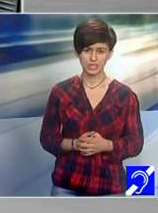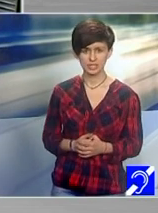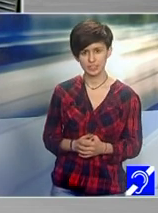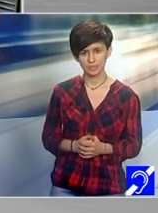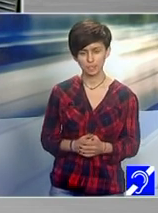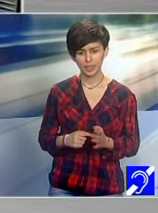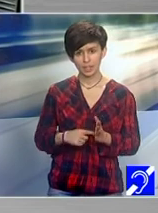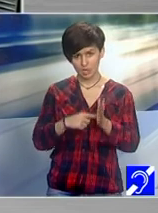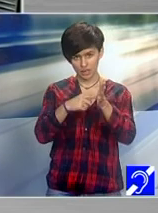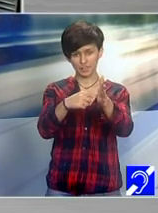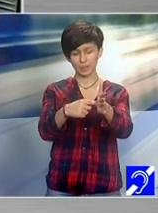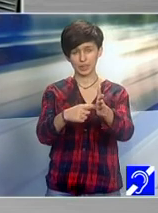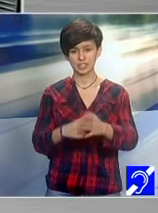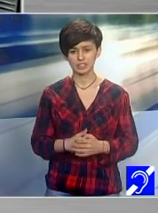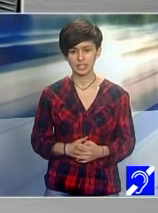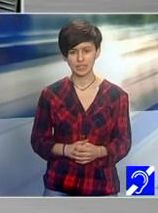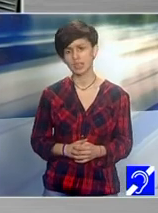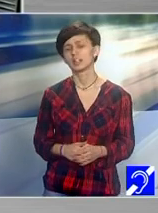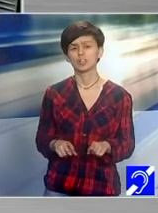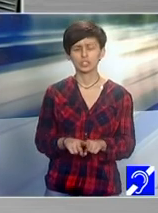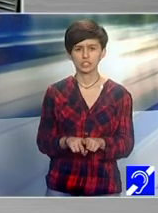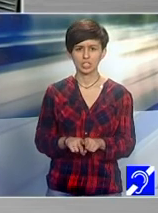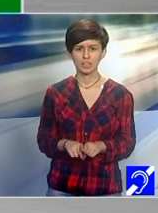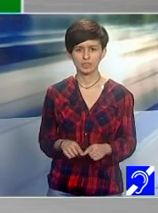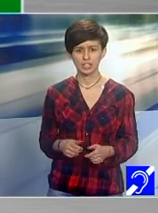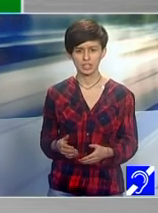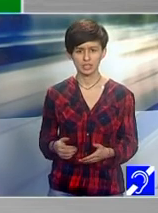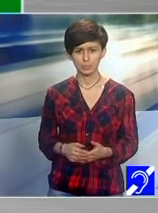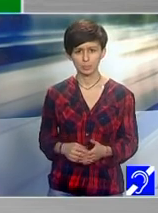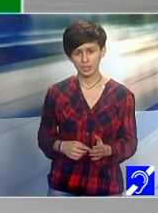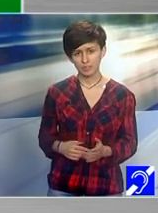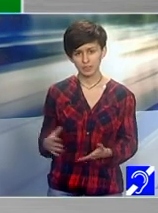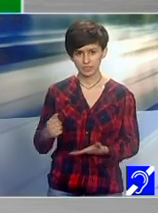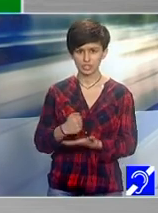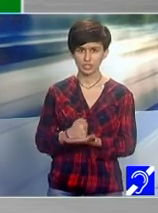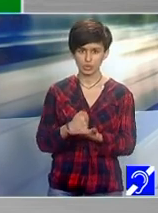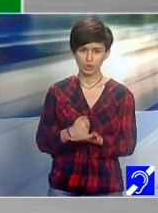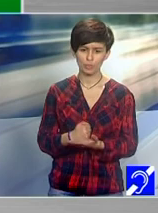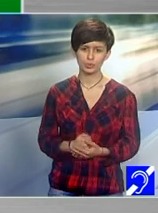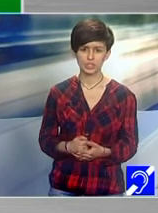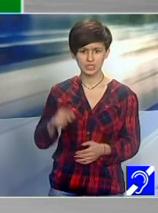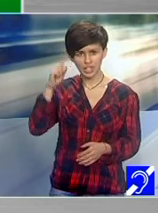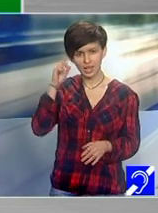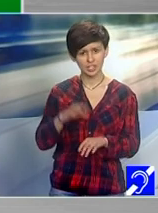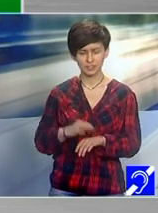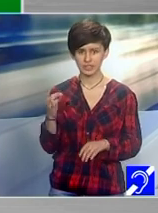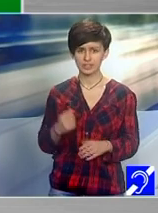prezentare și da. De asemenea va avea loc și o bursă a invențiilor, văd, sau acest eveniment este